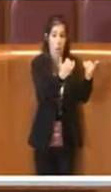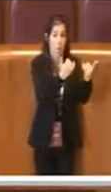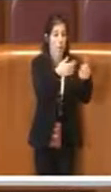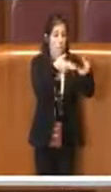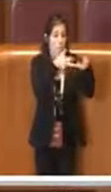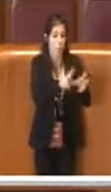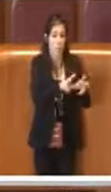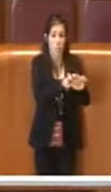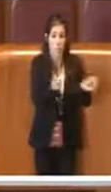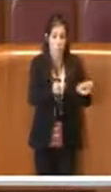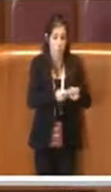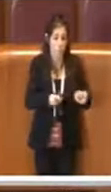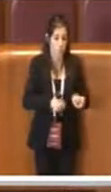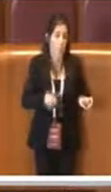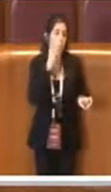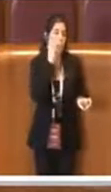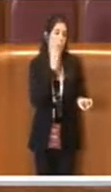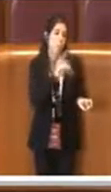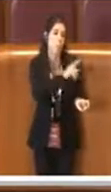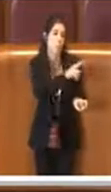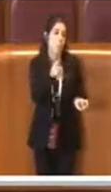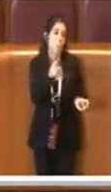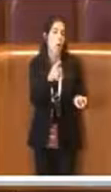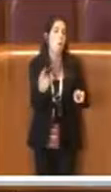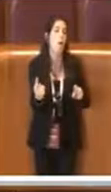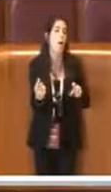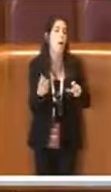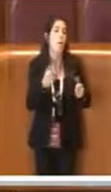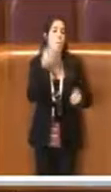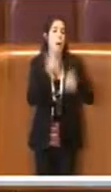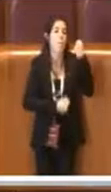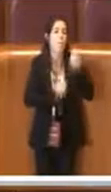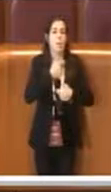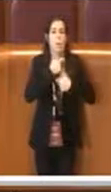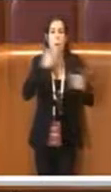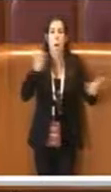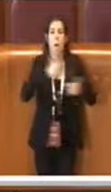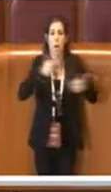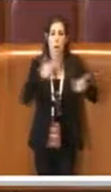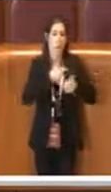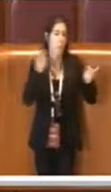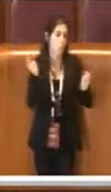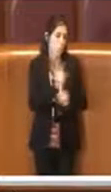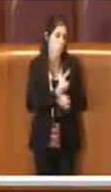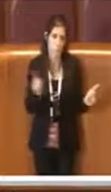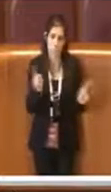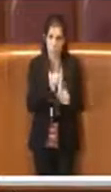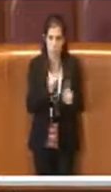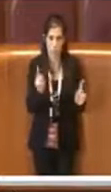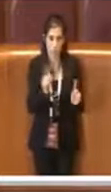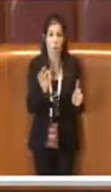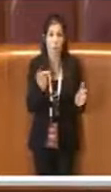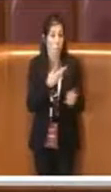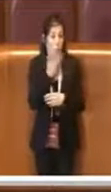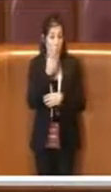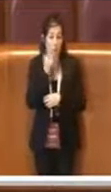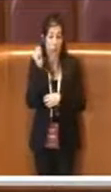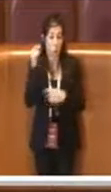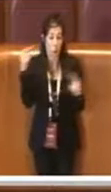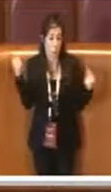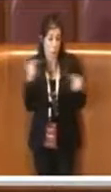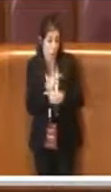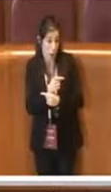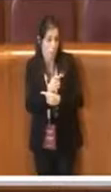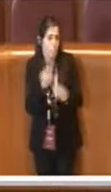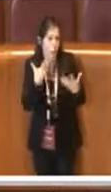in particolare con la modalità che avete utilizzato poc'anzi, qualsiasi dissenso. Per cui ve lo dico in